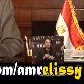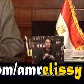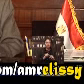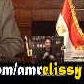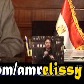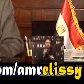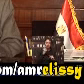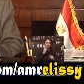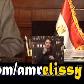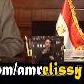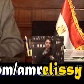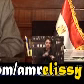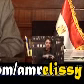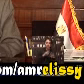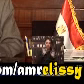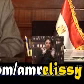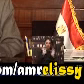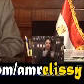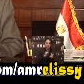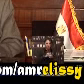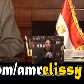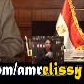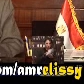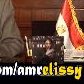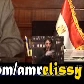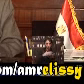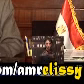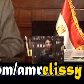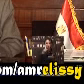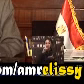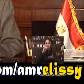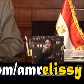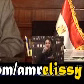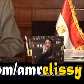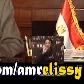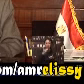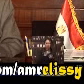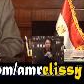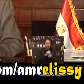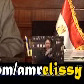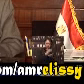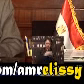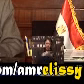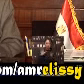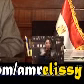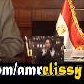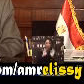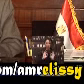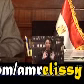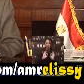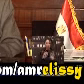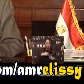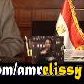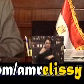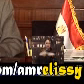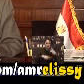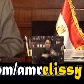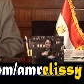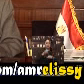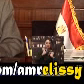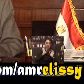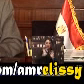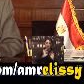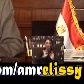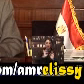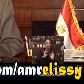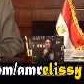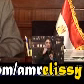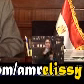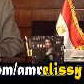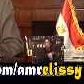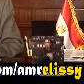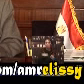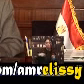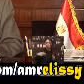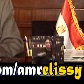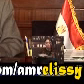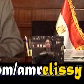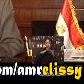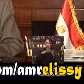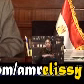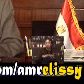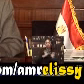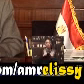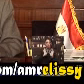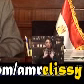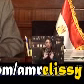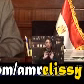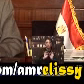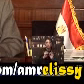وتفريغها في محطات معالجة للصرف الصحي بتقوم على تشغيلها الدولة بدلا